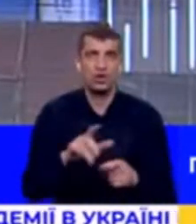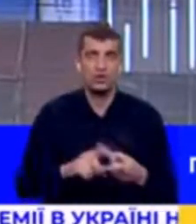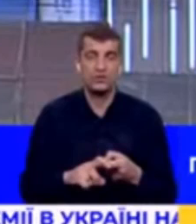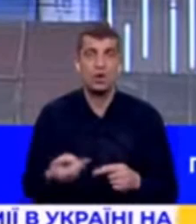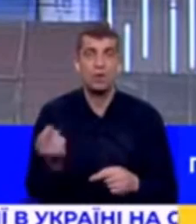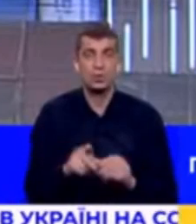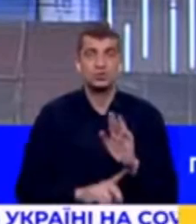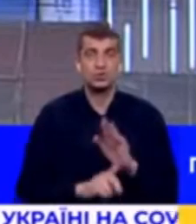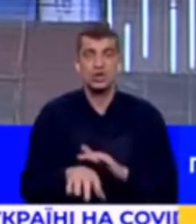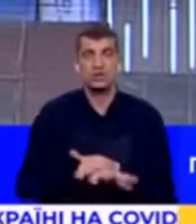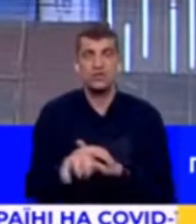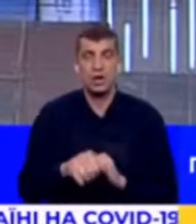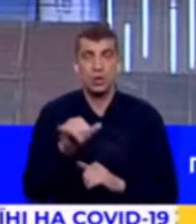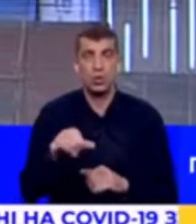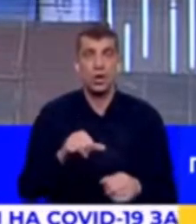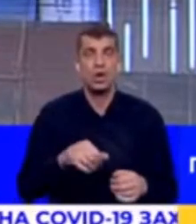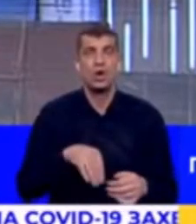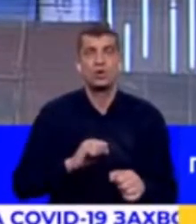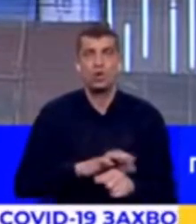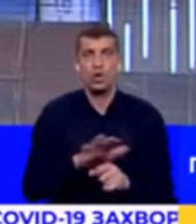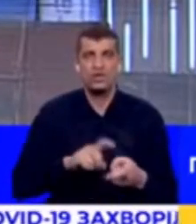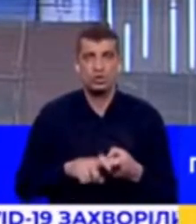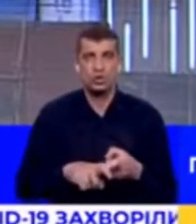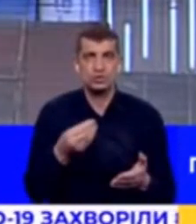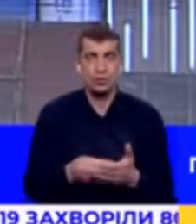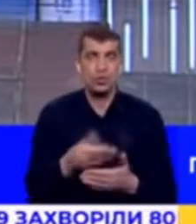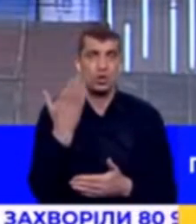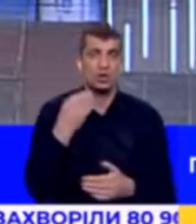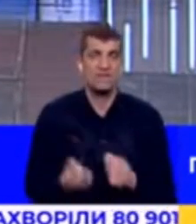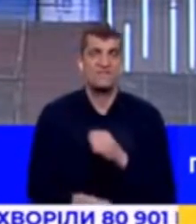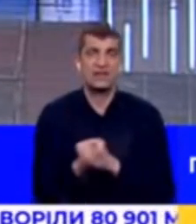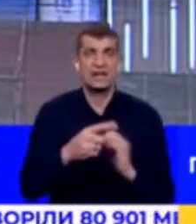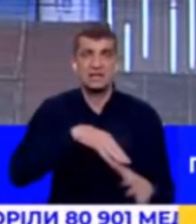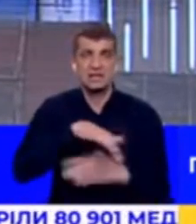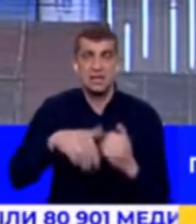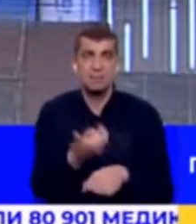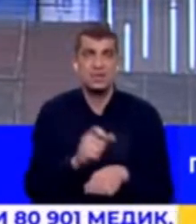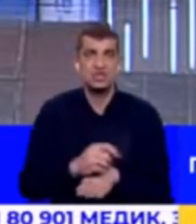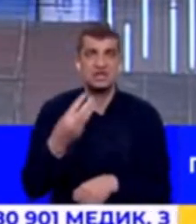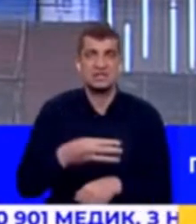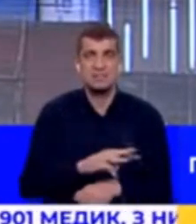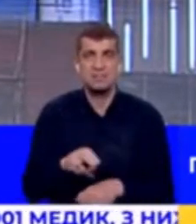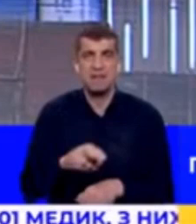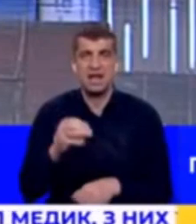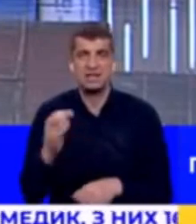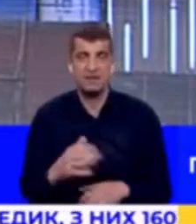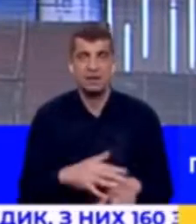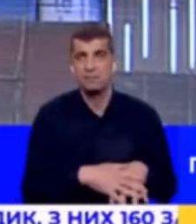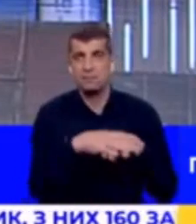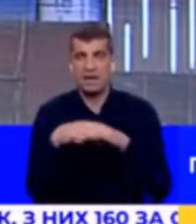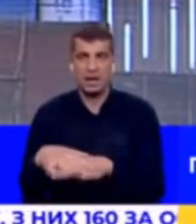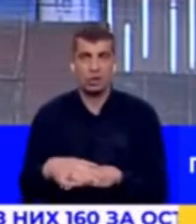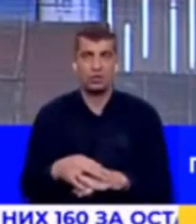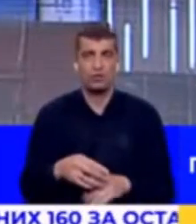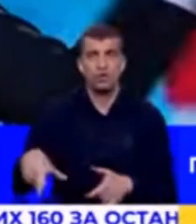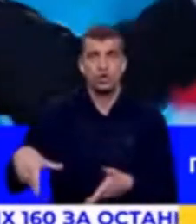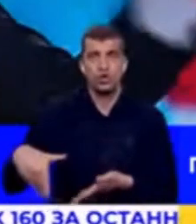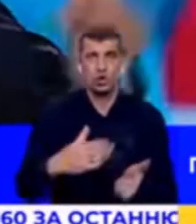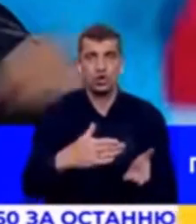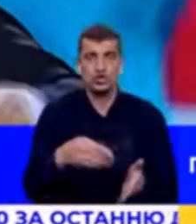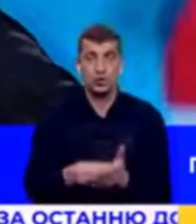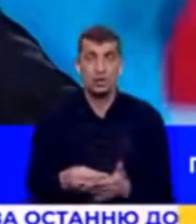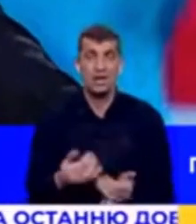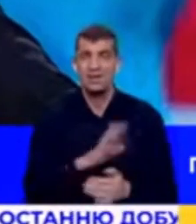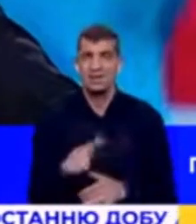Бо спочатку вкрали в коронавірусному фонді, потім, коли виникли скандал, більше 30 мільярдів перекинули в дорожній фонд. І ні для